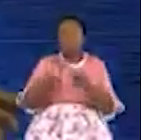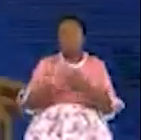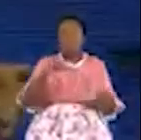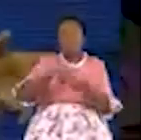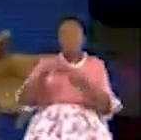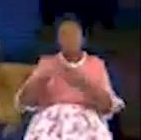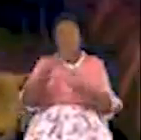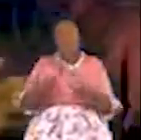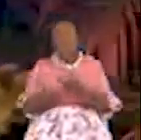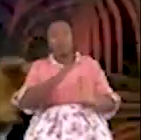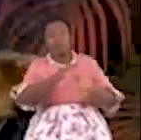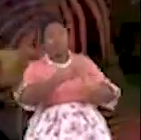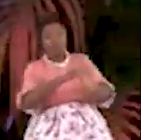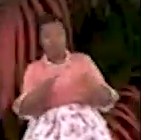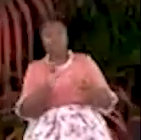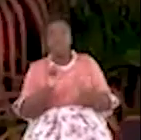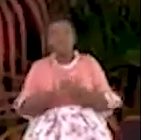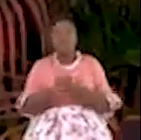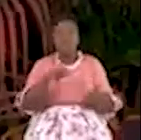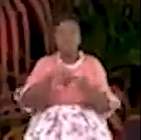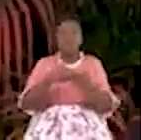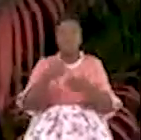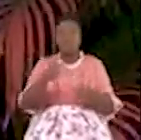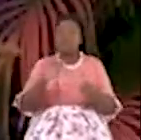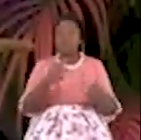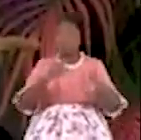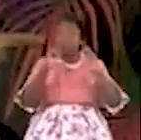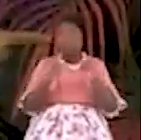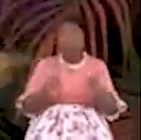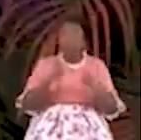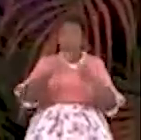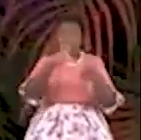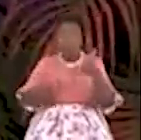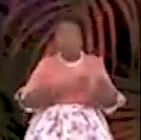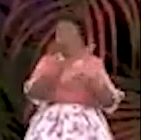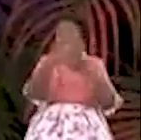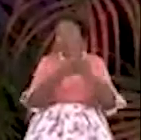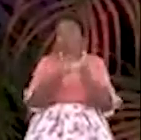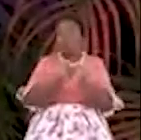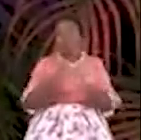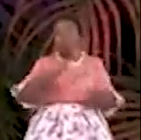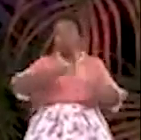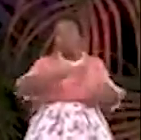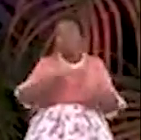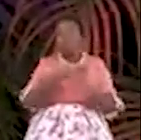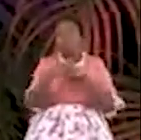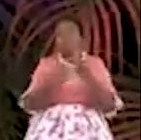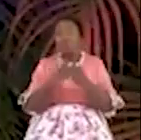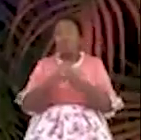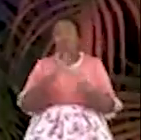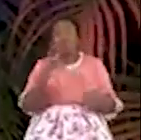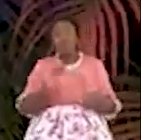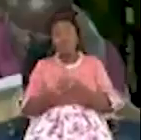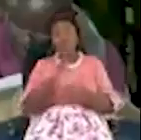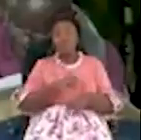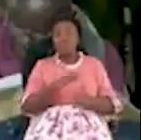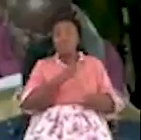na-anọ n'ihu gị. Ike ka ị wezụga ugwu ndị a niile na ihe ụbọchị ndị a ọ ga-eme ya n'abalị